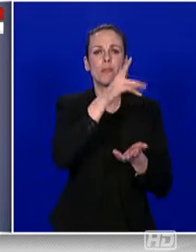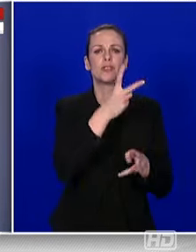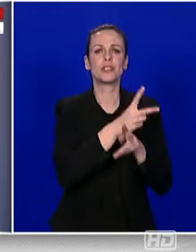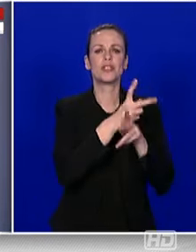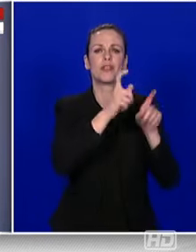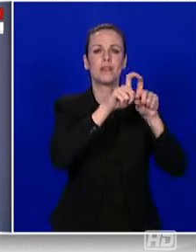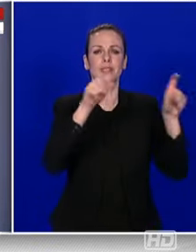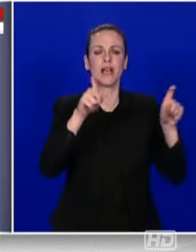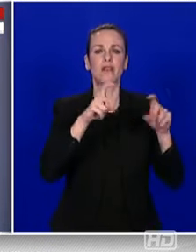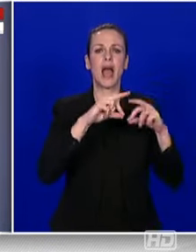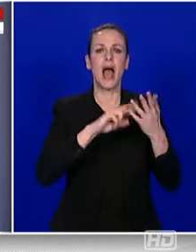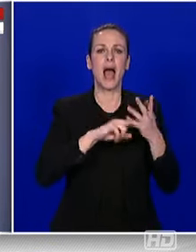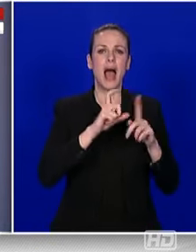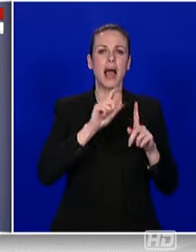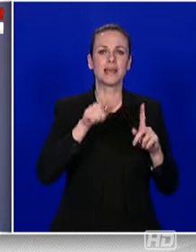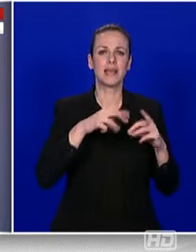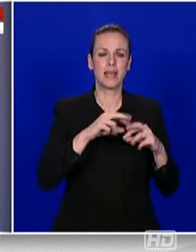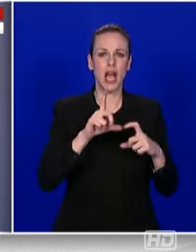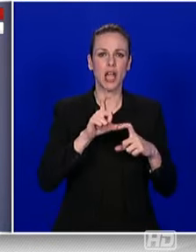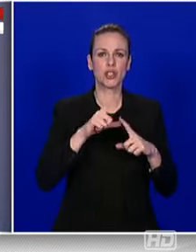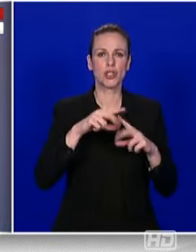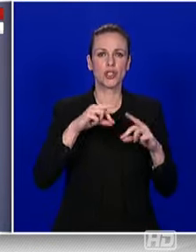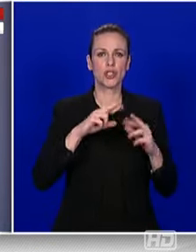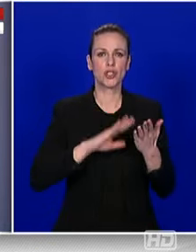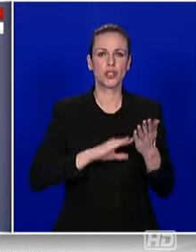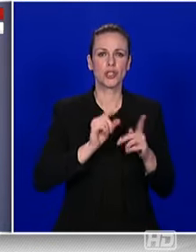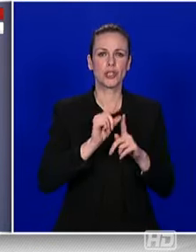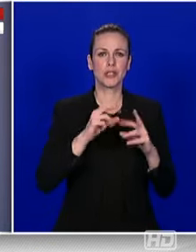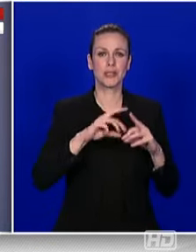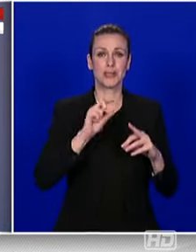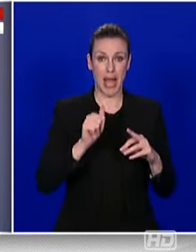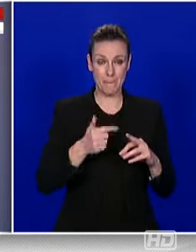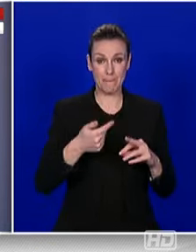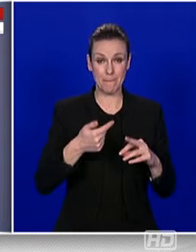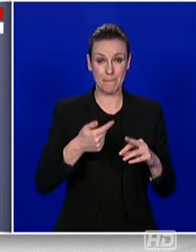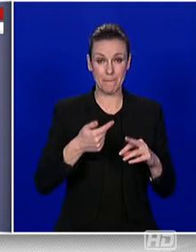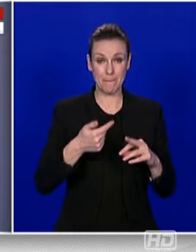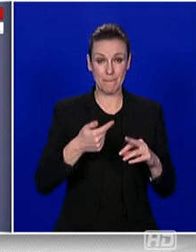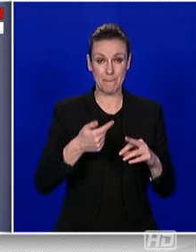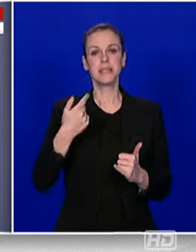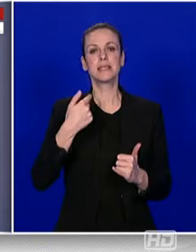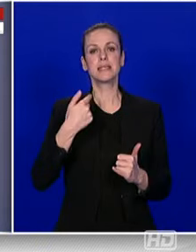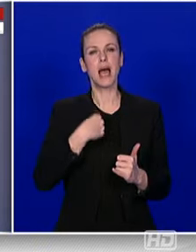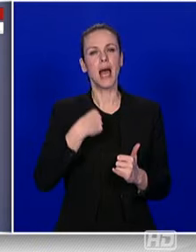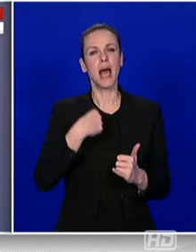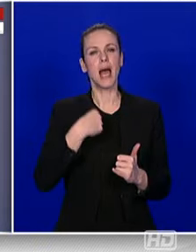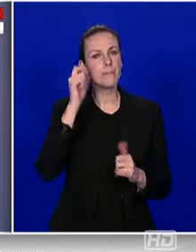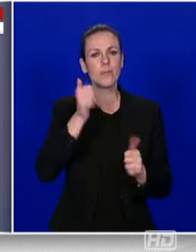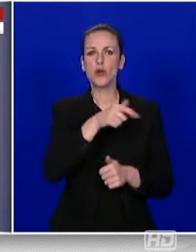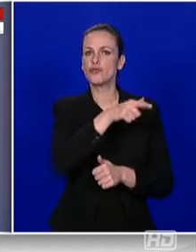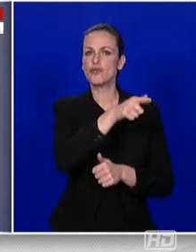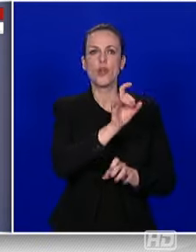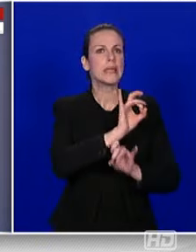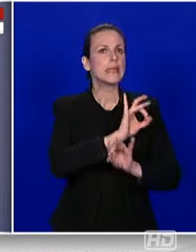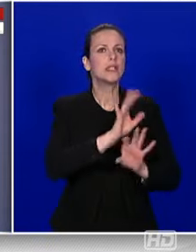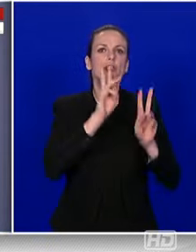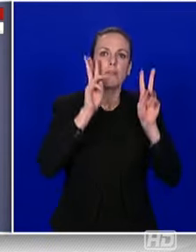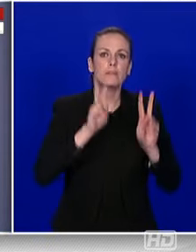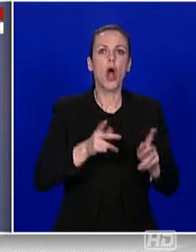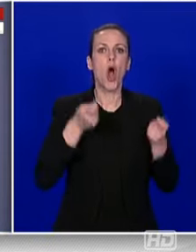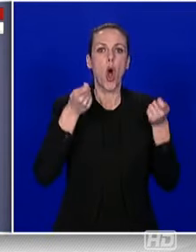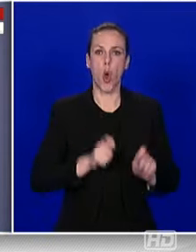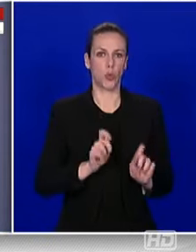Andrija Štampar. U ovom trenutku mislim da još oni nisu donijeli neku konkretniju odluku